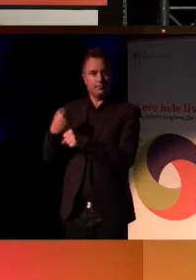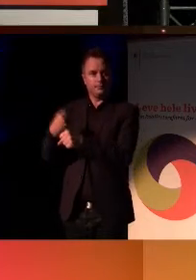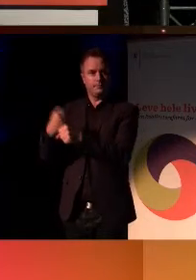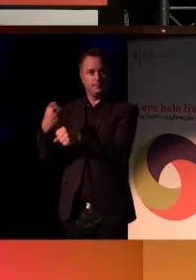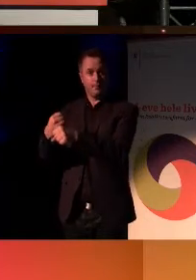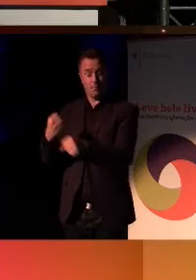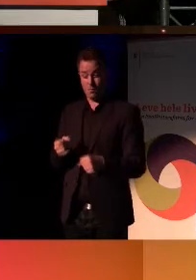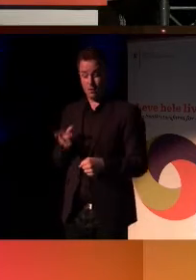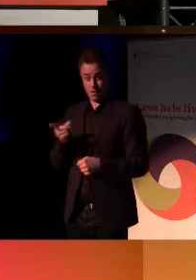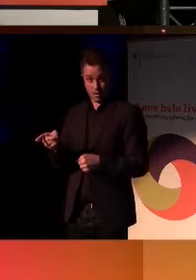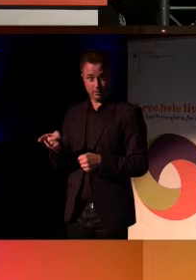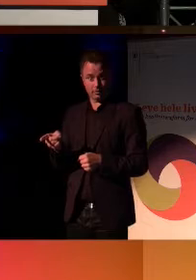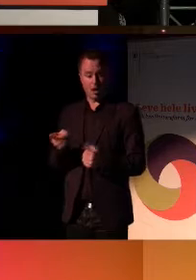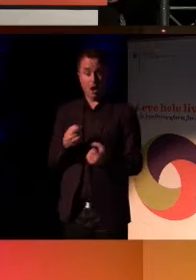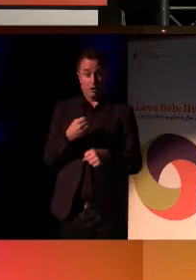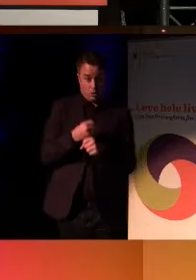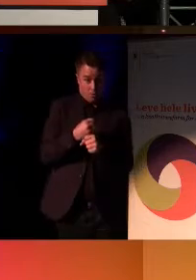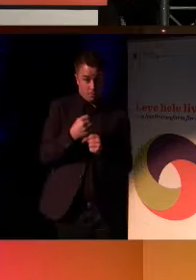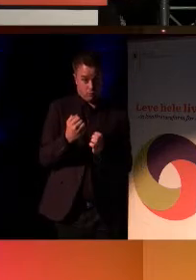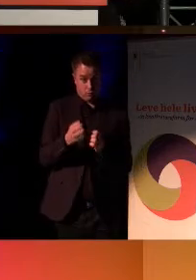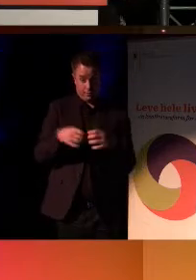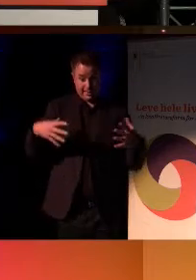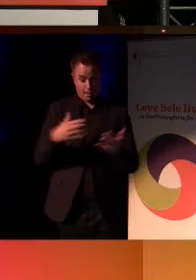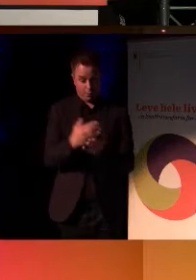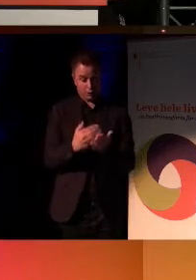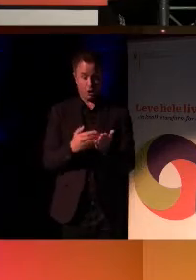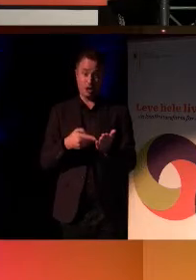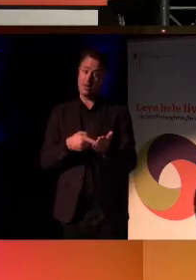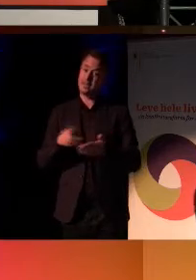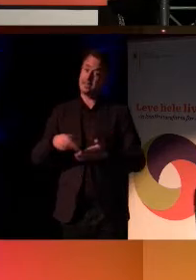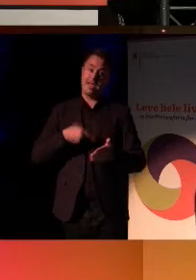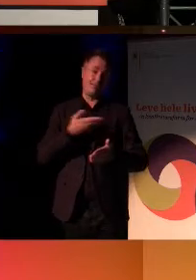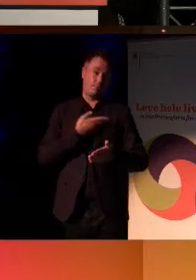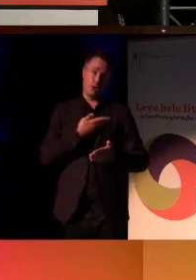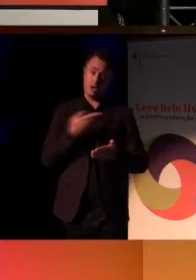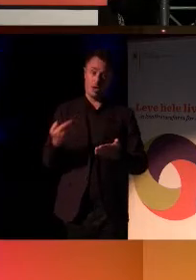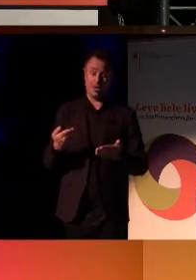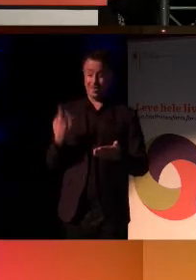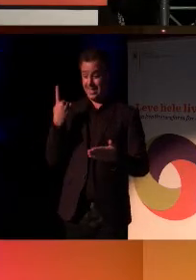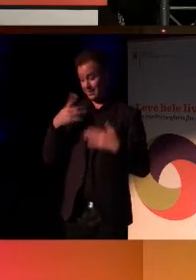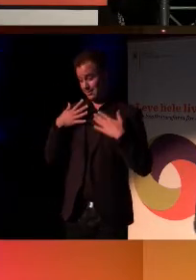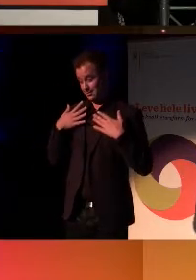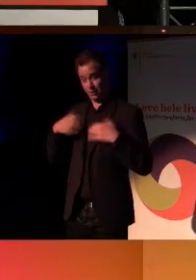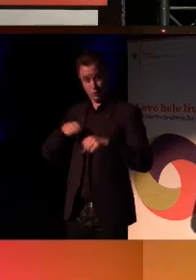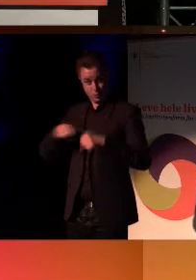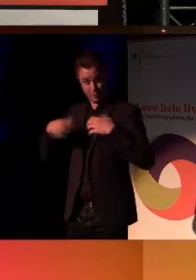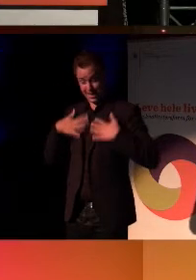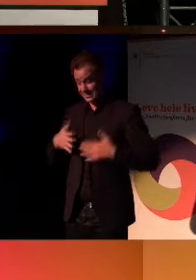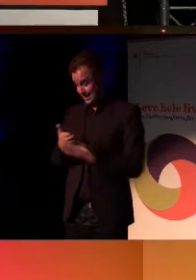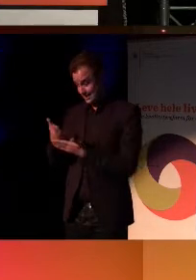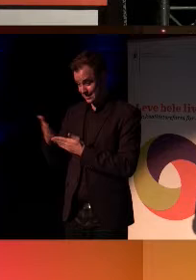fram prosedyrer på den måten veldig krevende for en kommunehelsetjeneste.